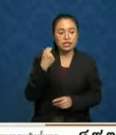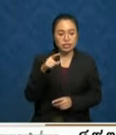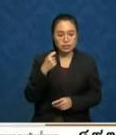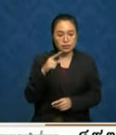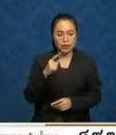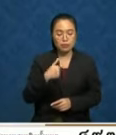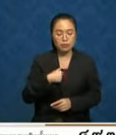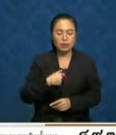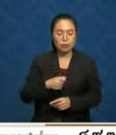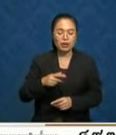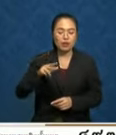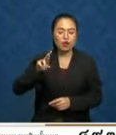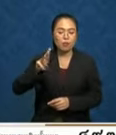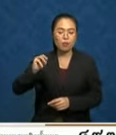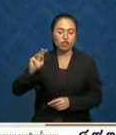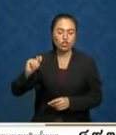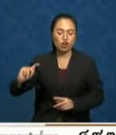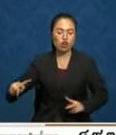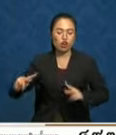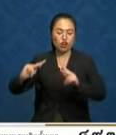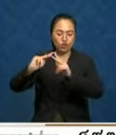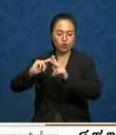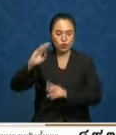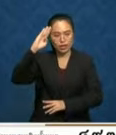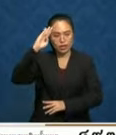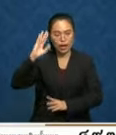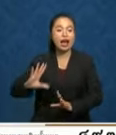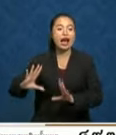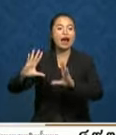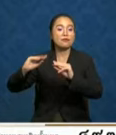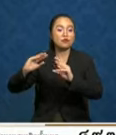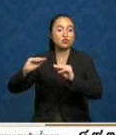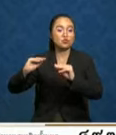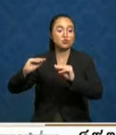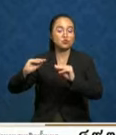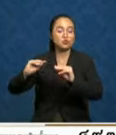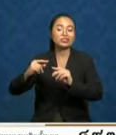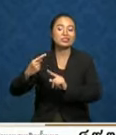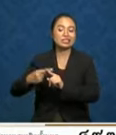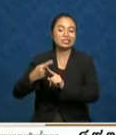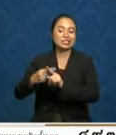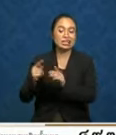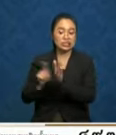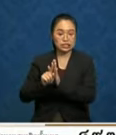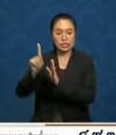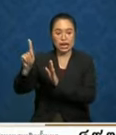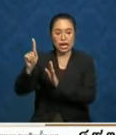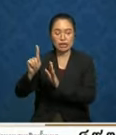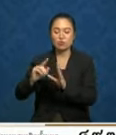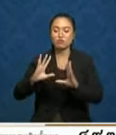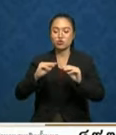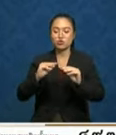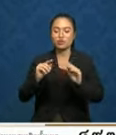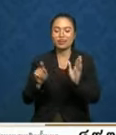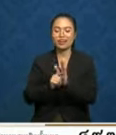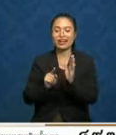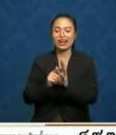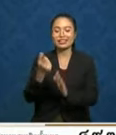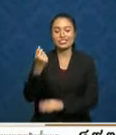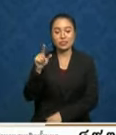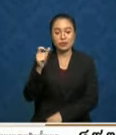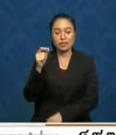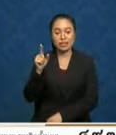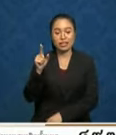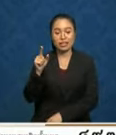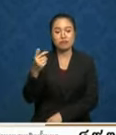รวงกลาโหมเนี่ยประชุมสภากลาโหมเดือนละครั้งรวมแล้วก็ประมาณ11ครั้ง